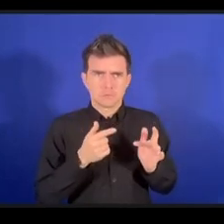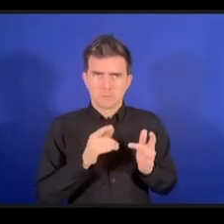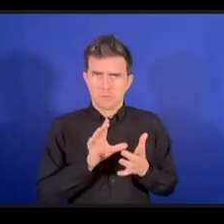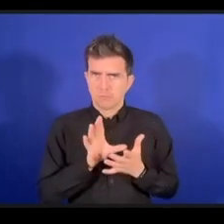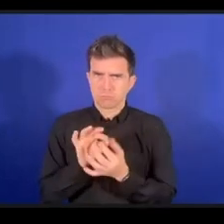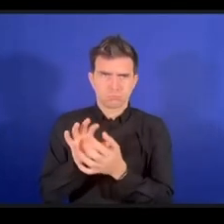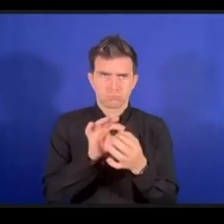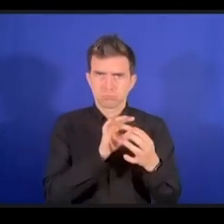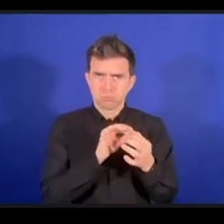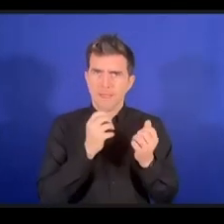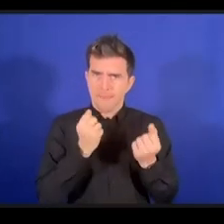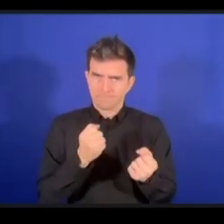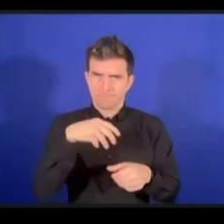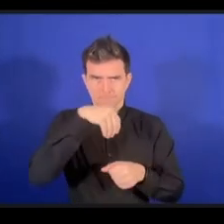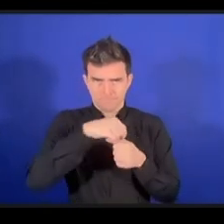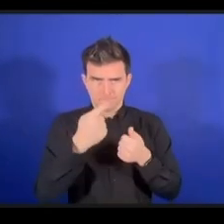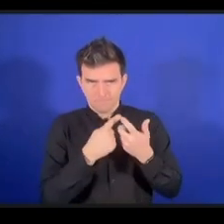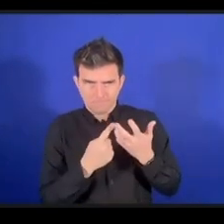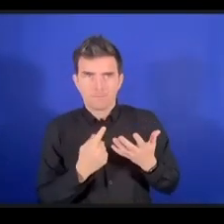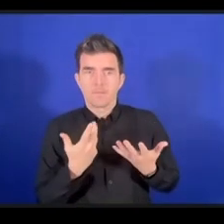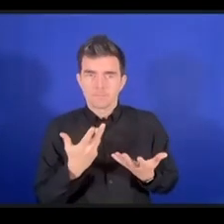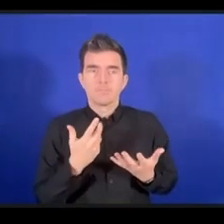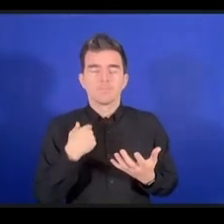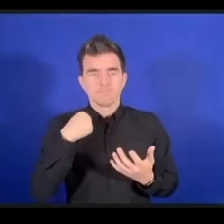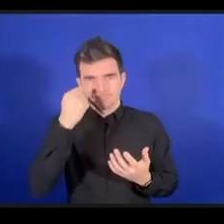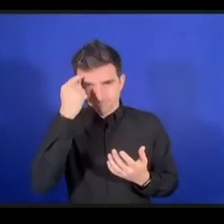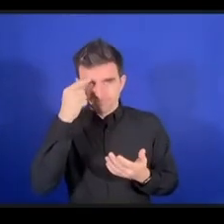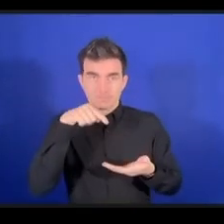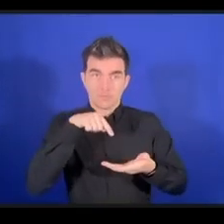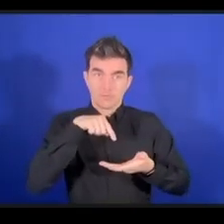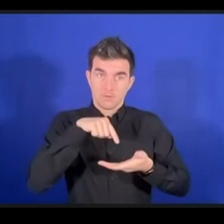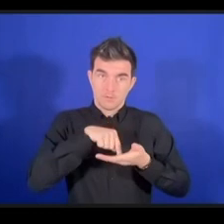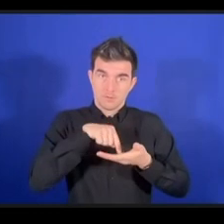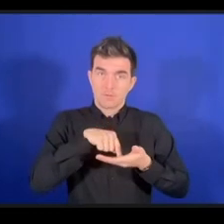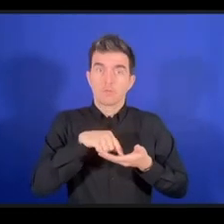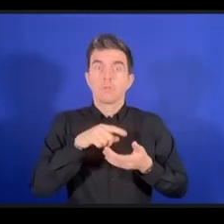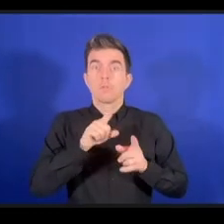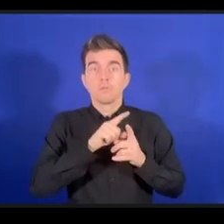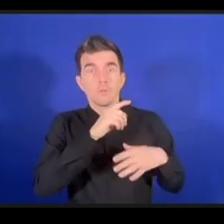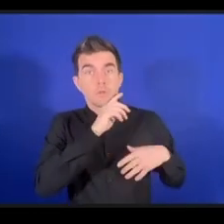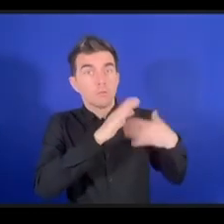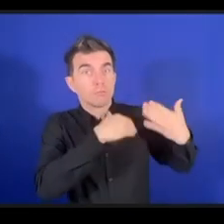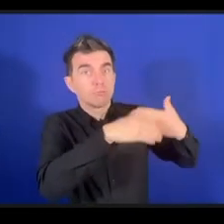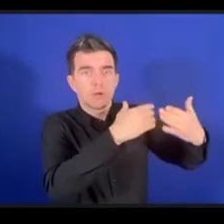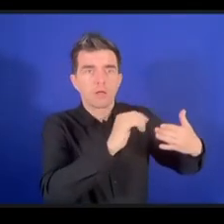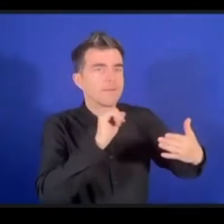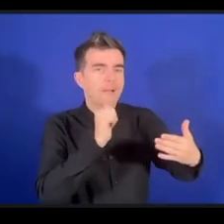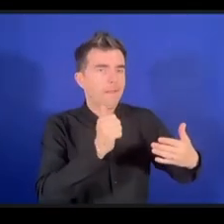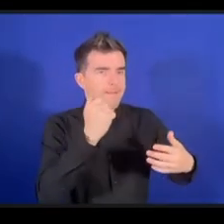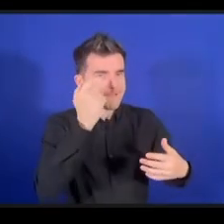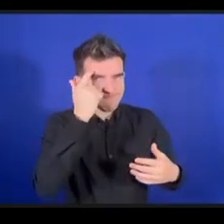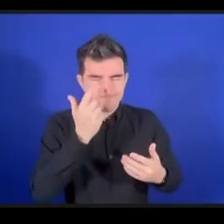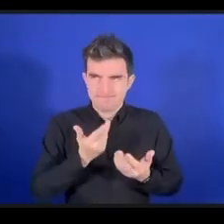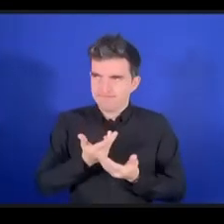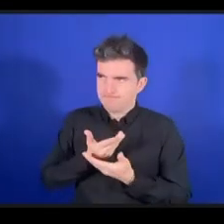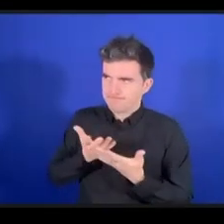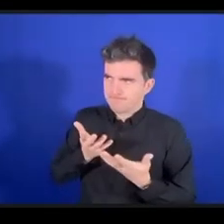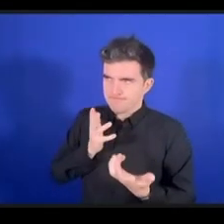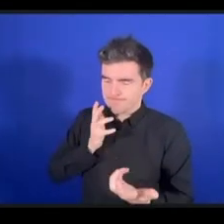容它可能没有办法让一些用户能够去获取这些内